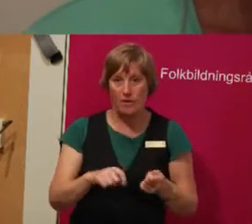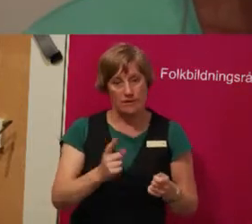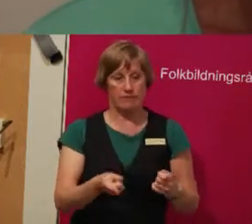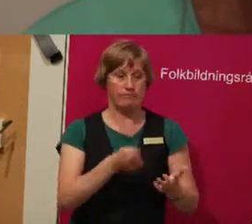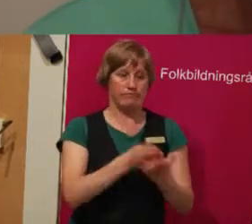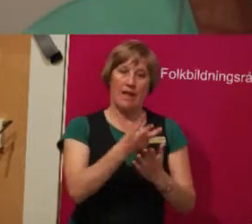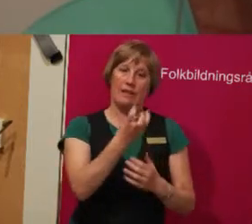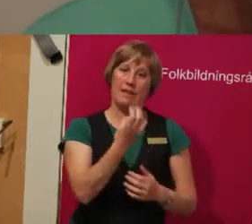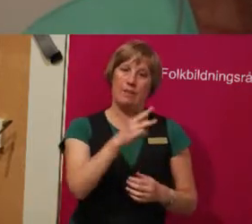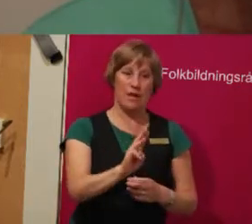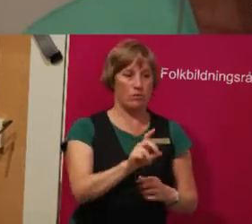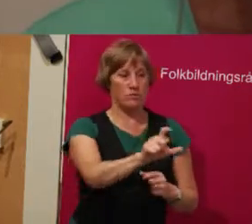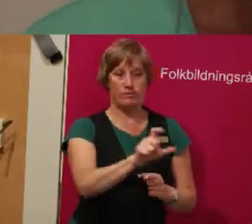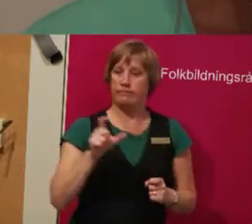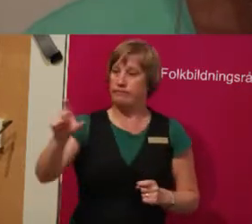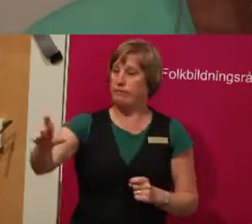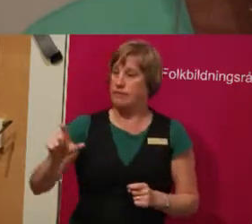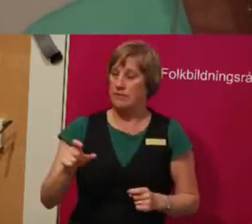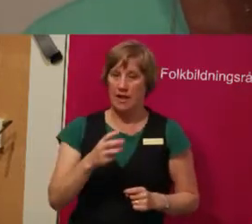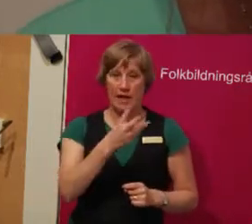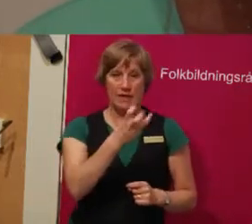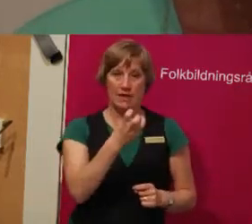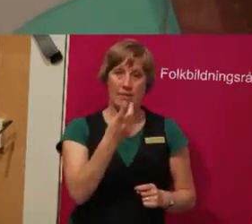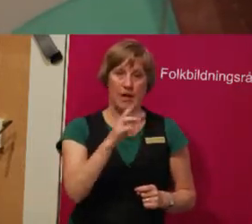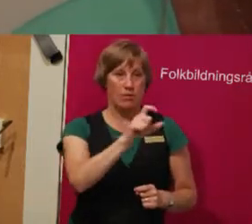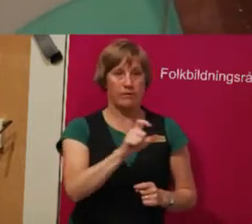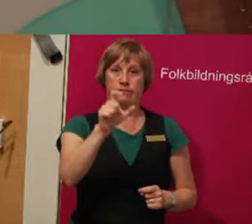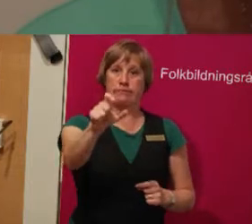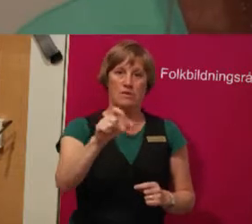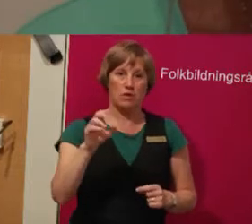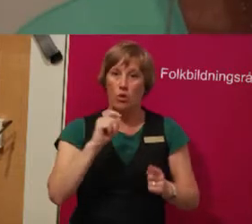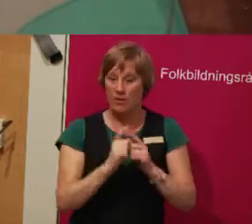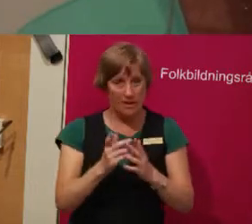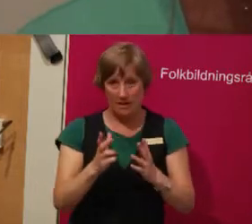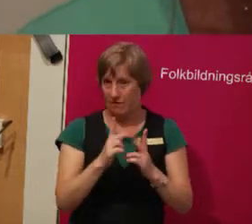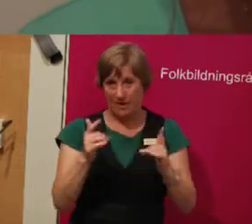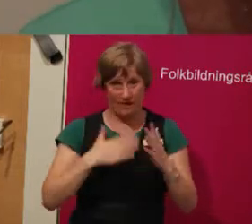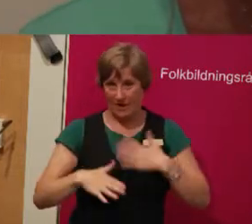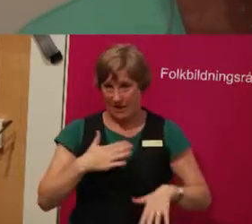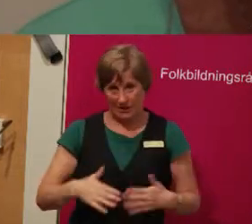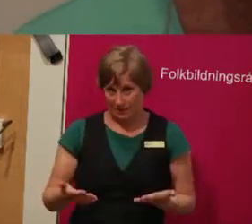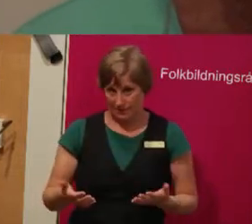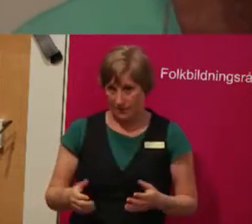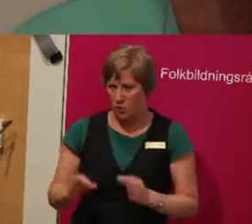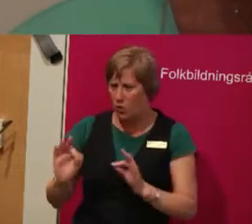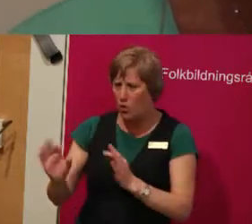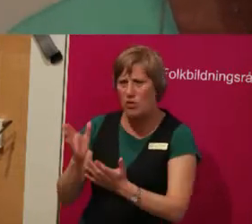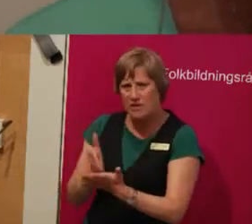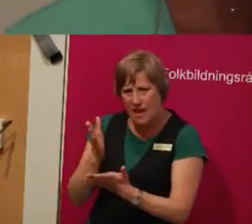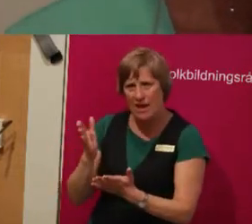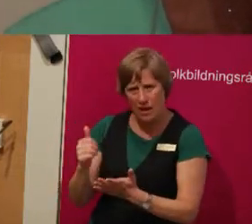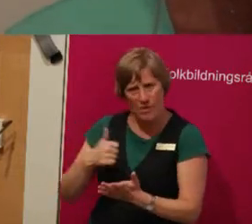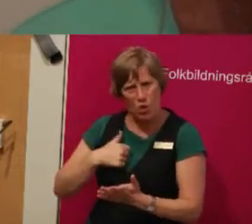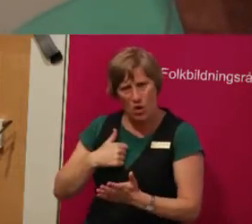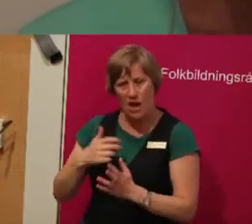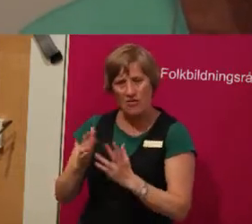det och så sätter man 30 miljoner till någonting annat och helt plötsligt så finns inte det där fria och frivilliga kvar. Och hur ska man säkra det då? Att det fria finns